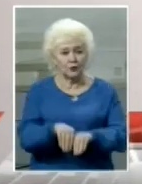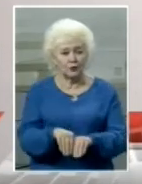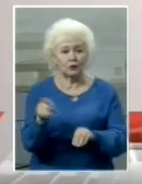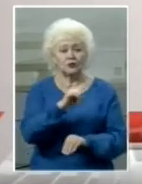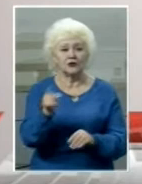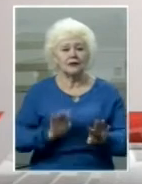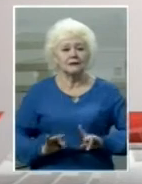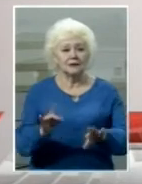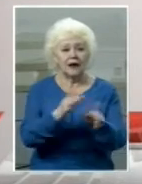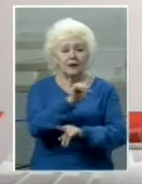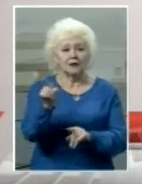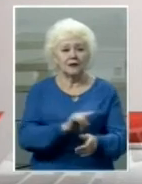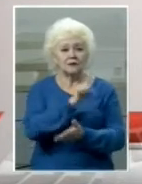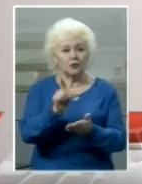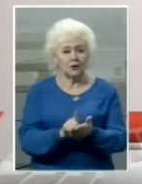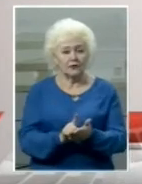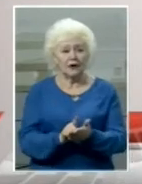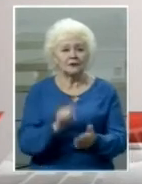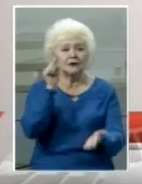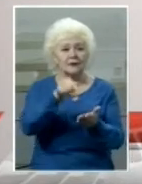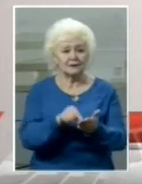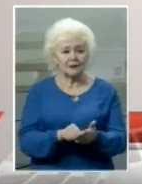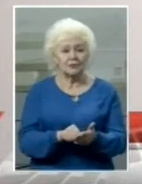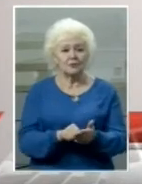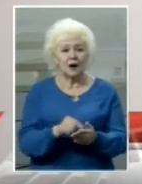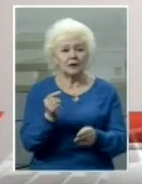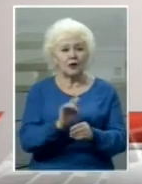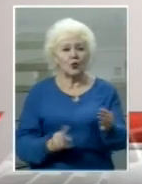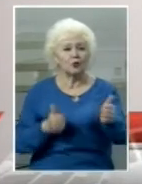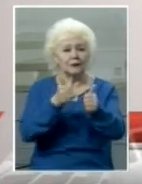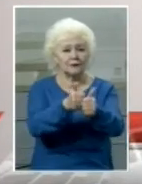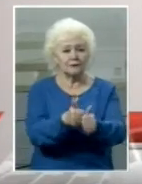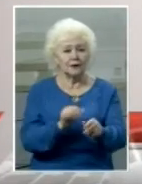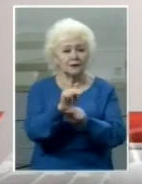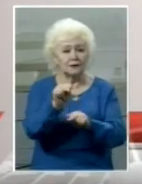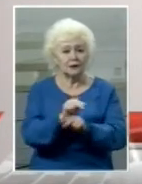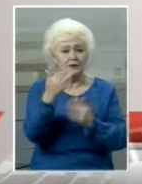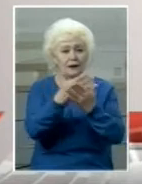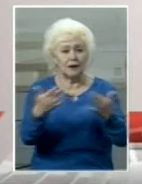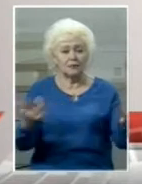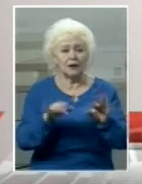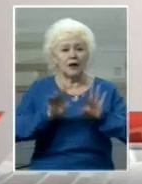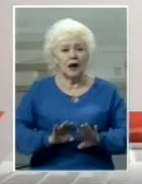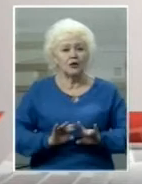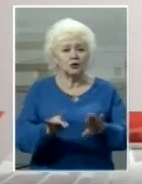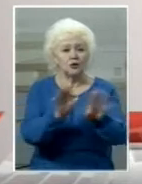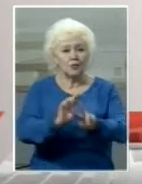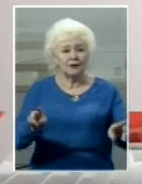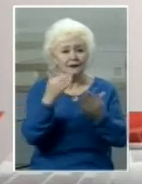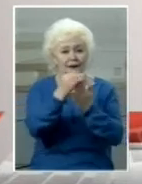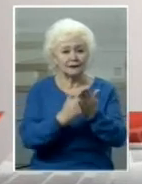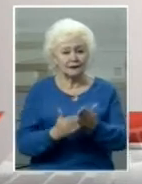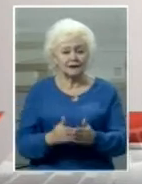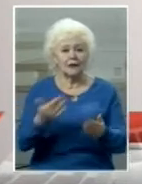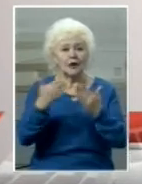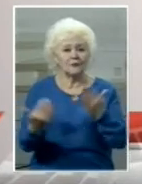Керівників закладів освіти зобов'язано з метою надолуження навчального матеріалу розробити заходи щодо відпрацювання